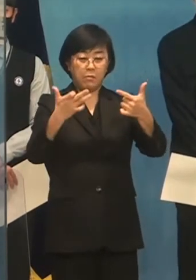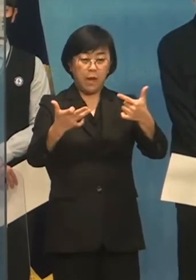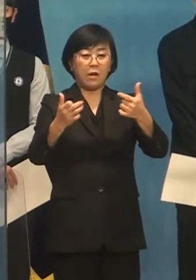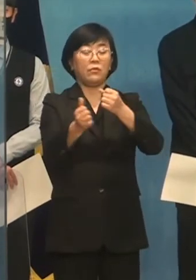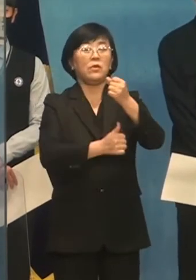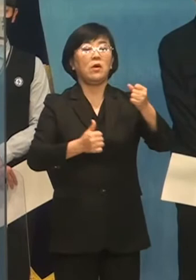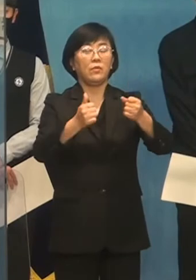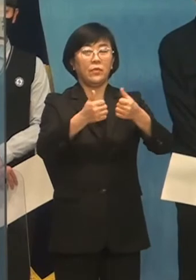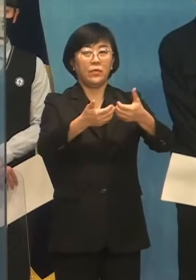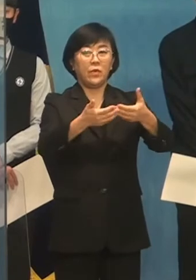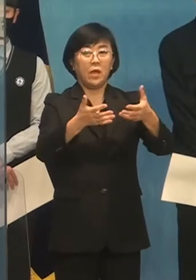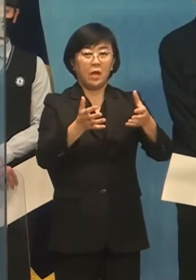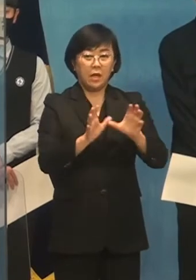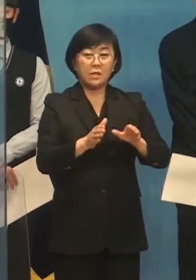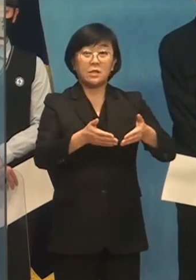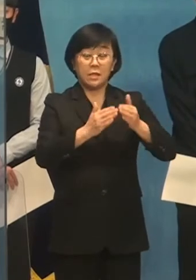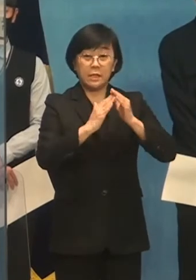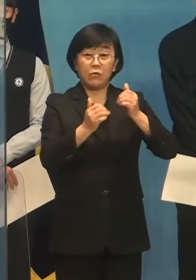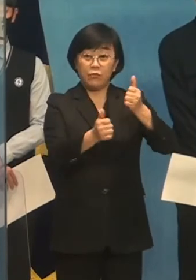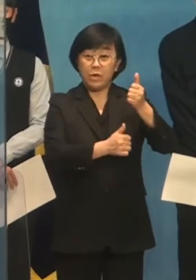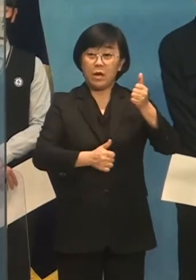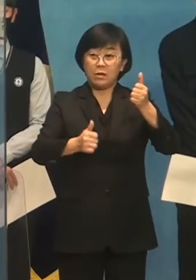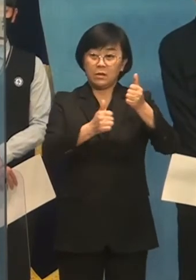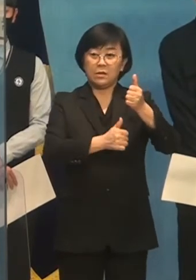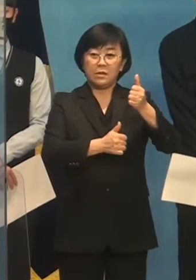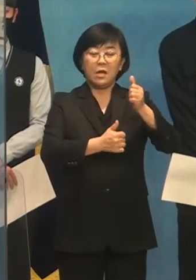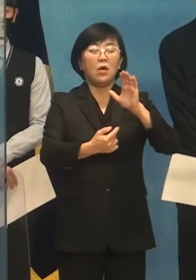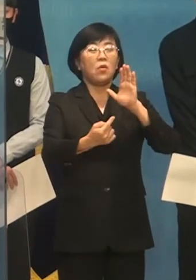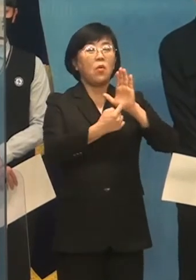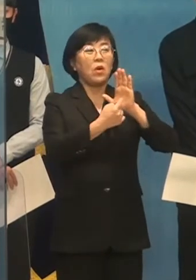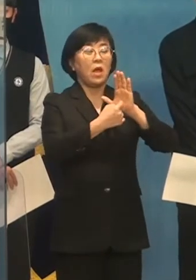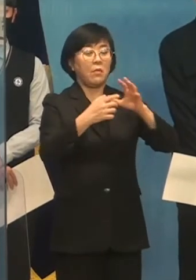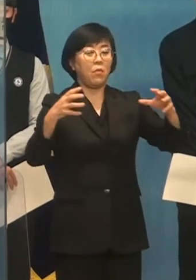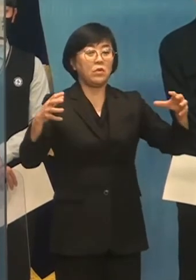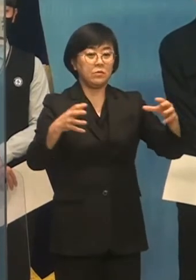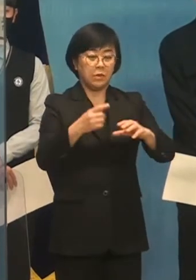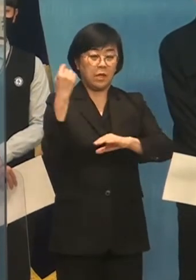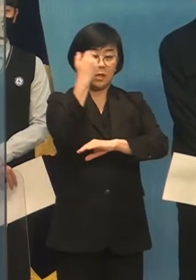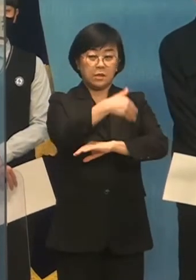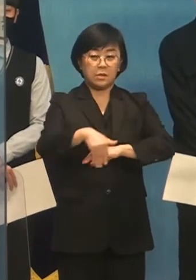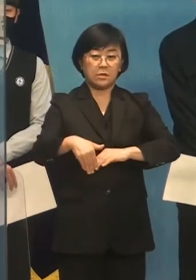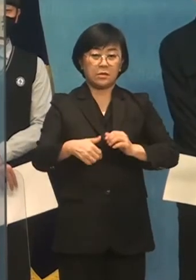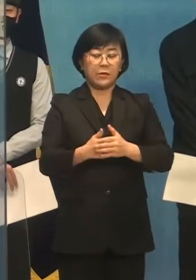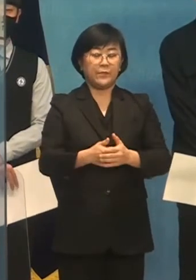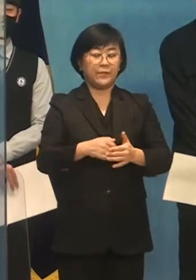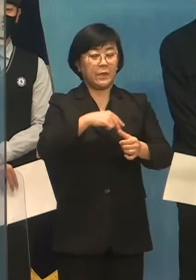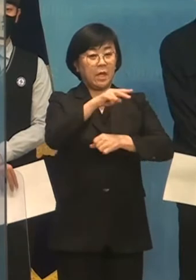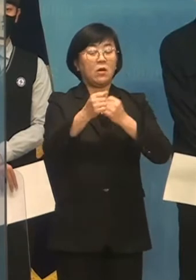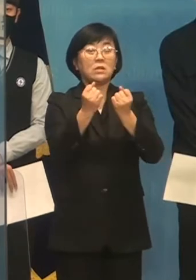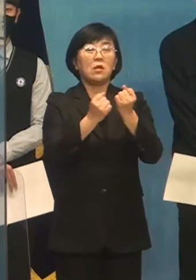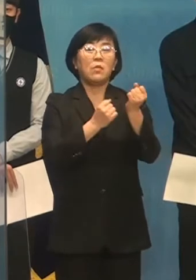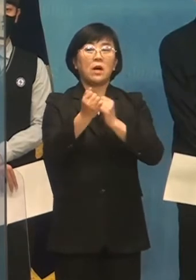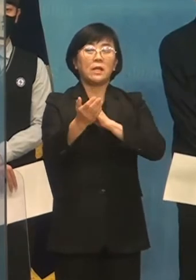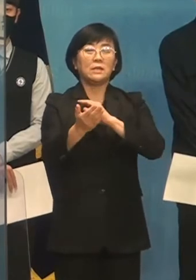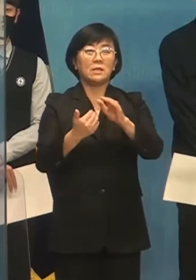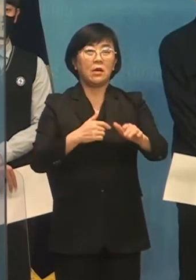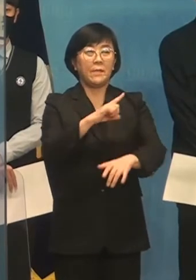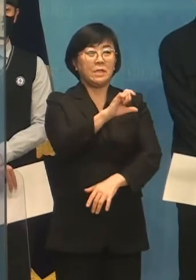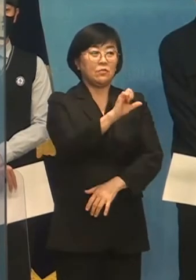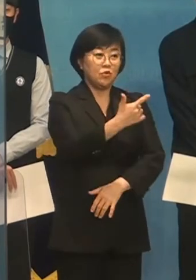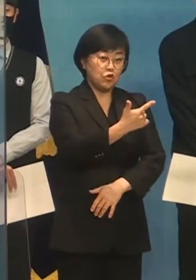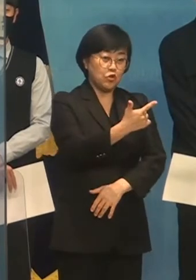1618위원회를 설치하고 위원을 공개 모집하고자 합니다. 바로 기자회견 들어가기 앞서 만